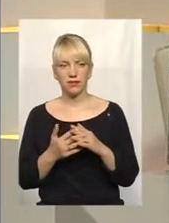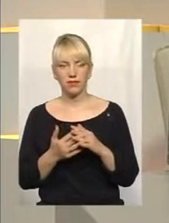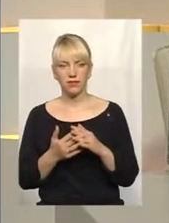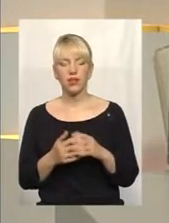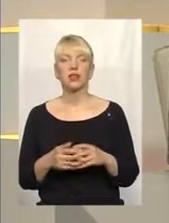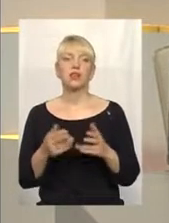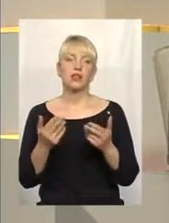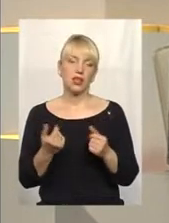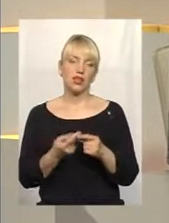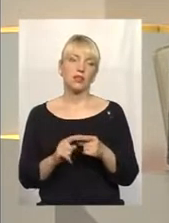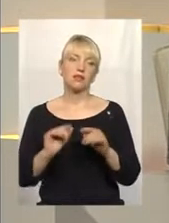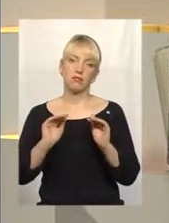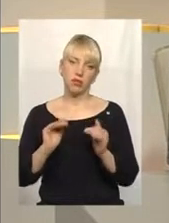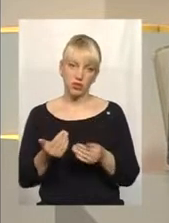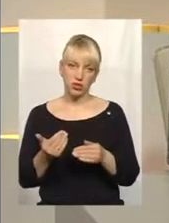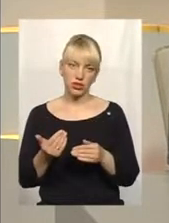так, це менше,